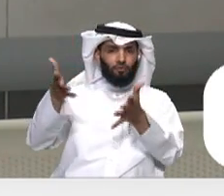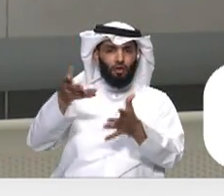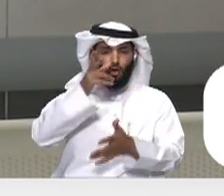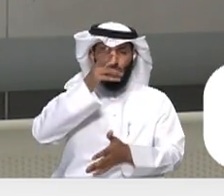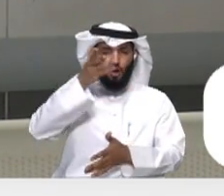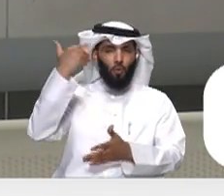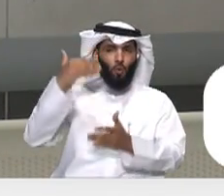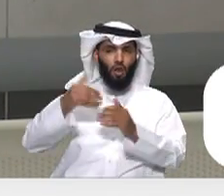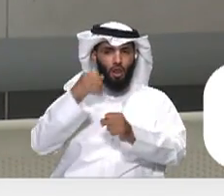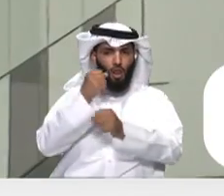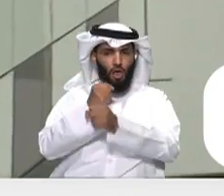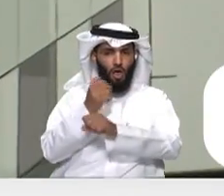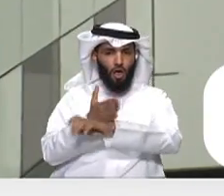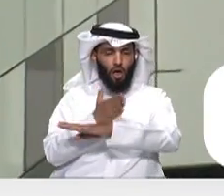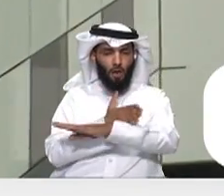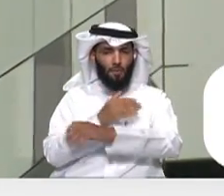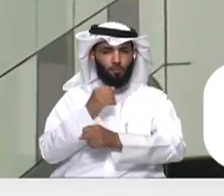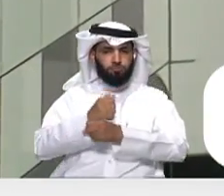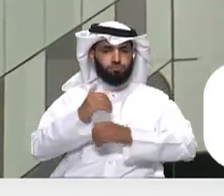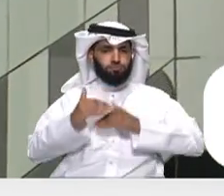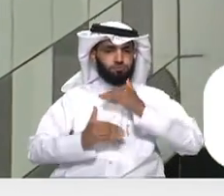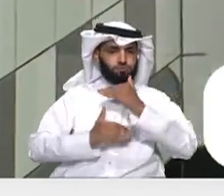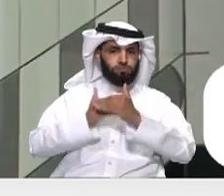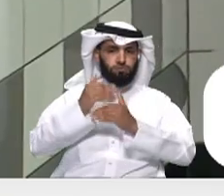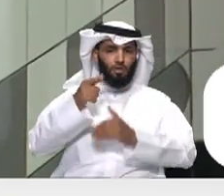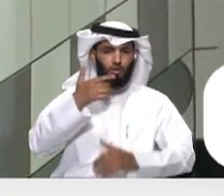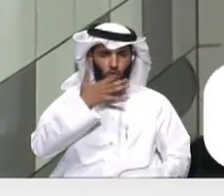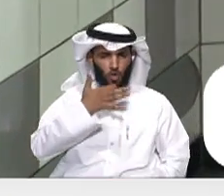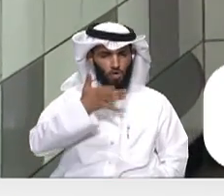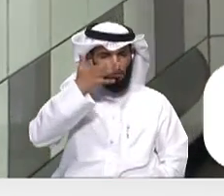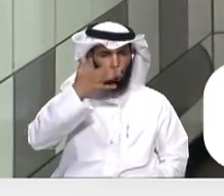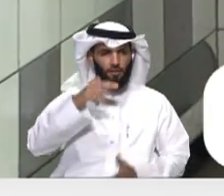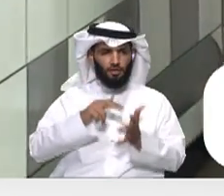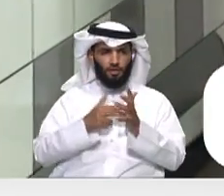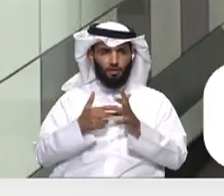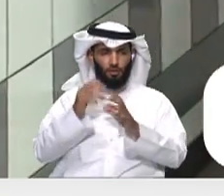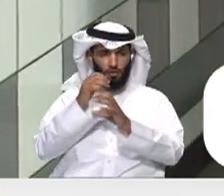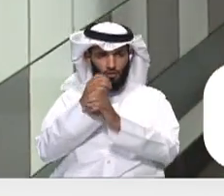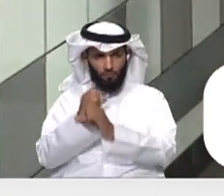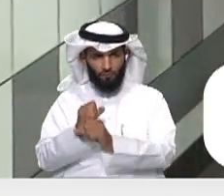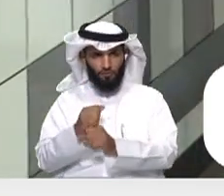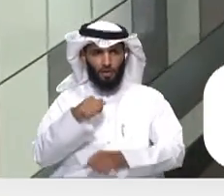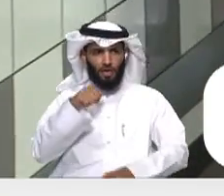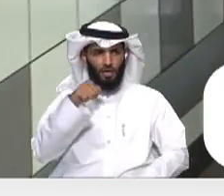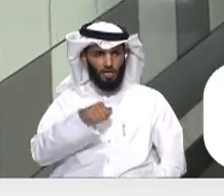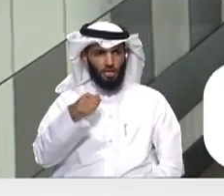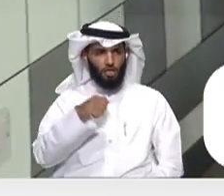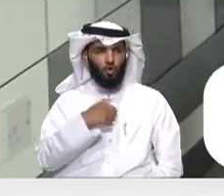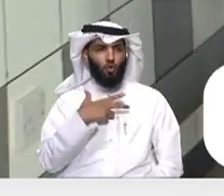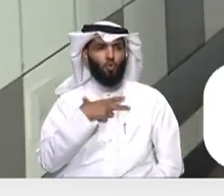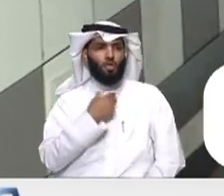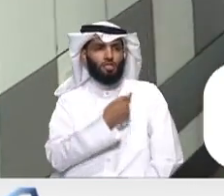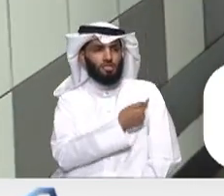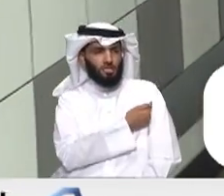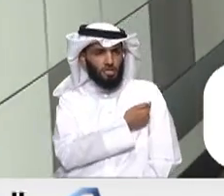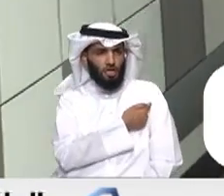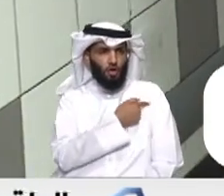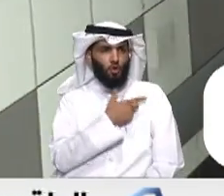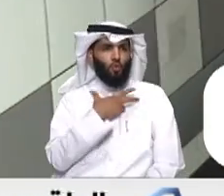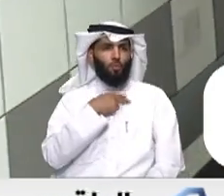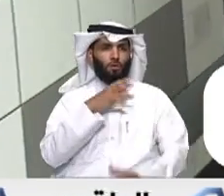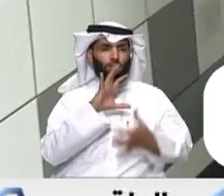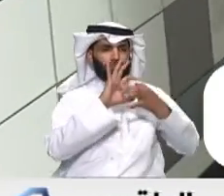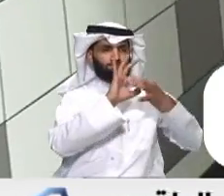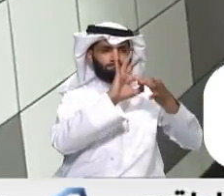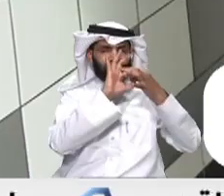مجتمعنا وفي اطار هذا الاهتمام باشرت المنظومه الصحيه بالتعاون مع العديد من الجهات الحكوميه في اعداد الدليل